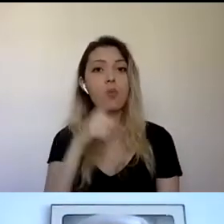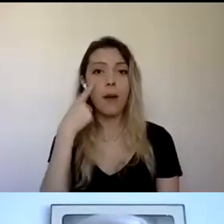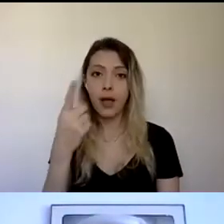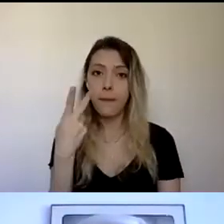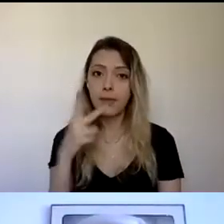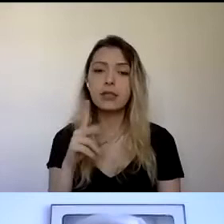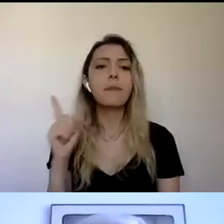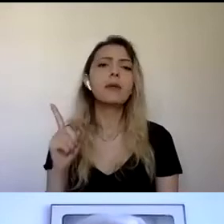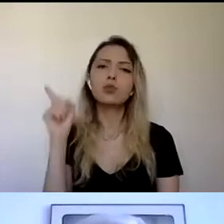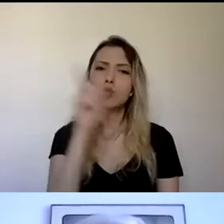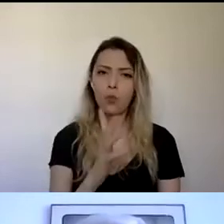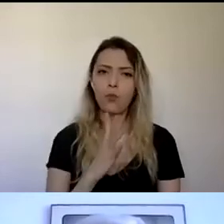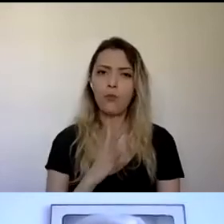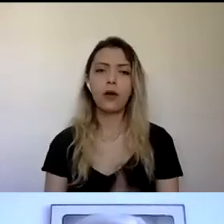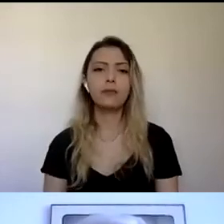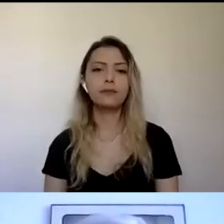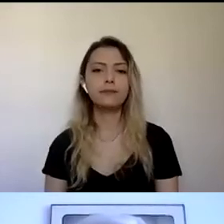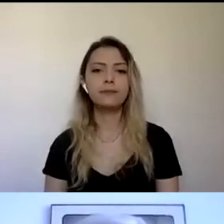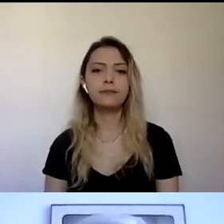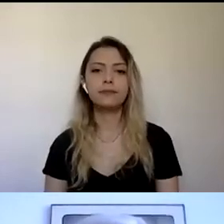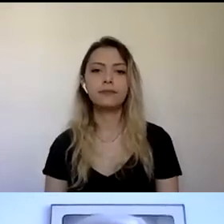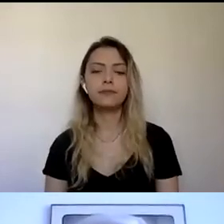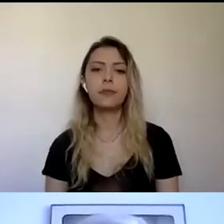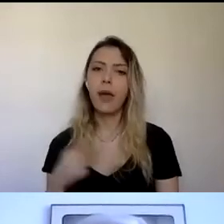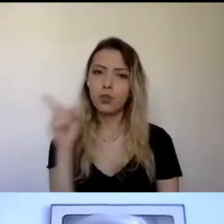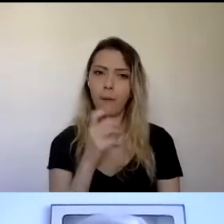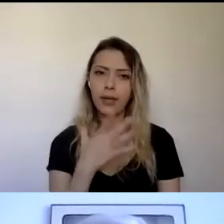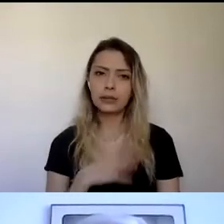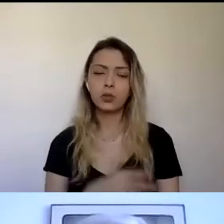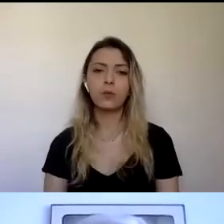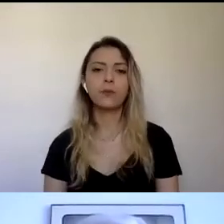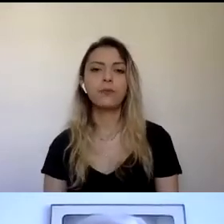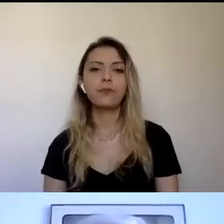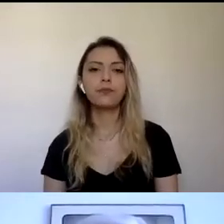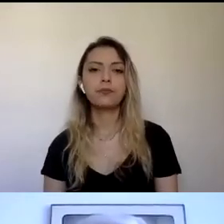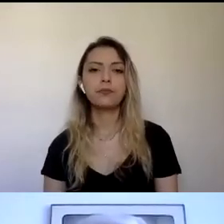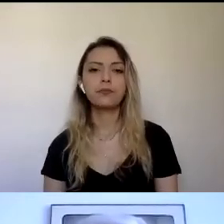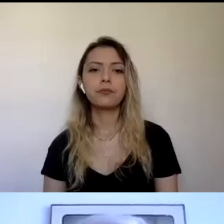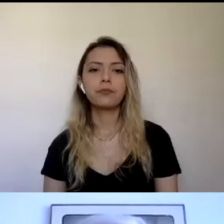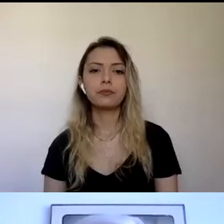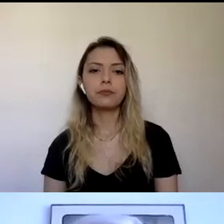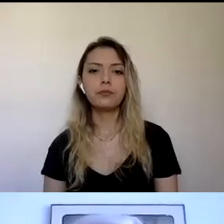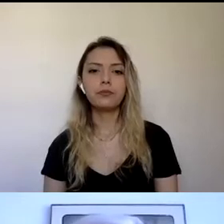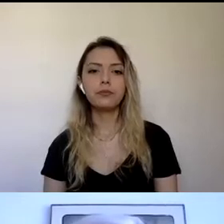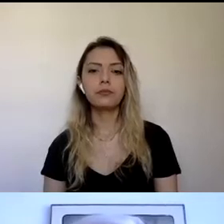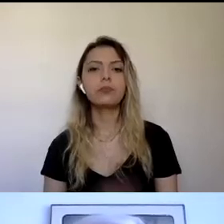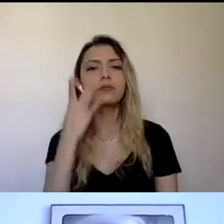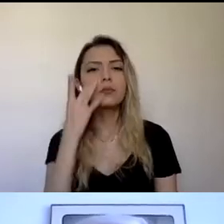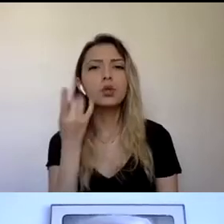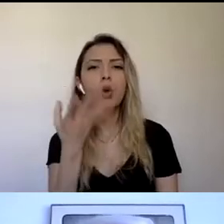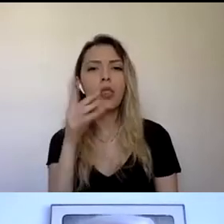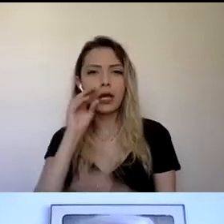soru yöneltmek istiyorum. Bir iki katılımcımız arada sordu. Göstergeleri